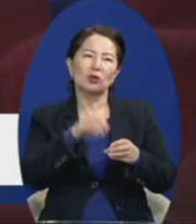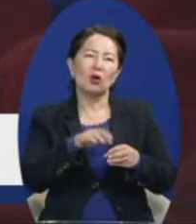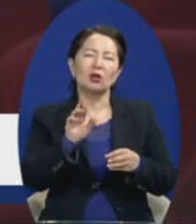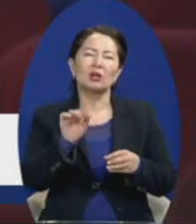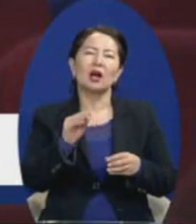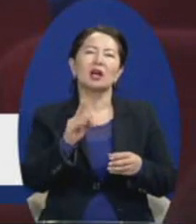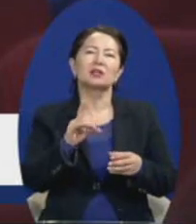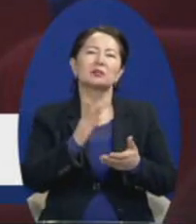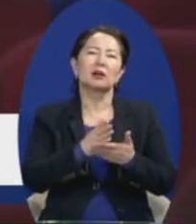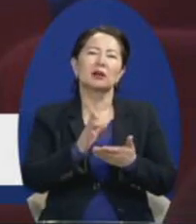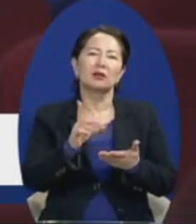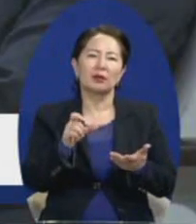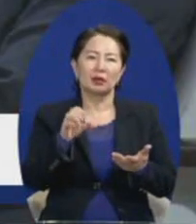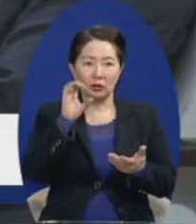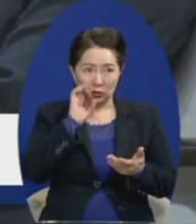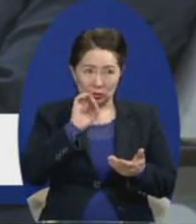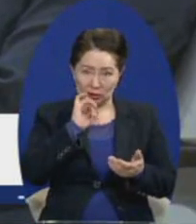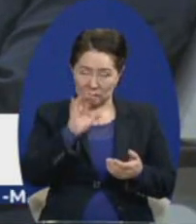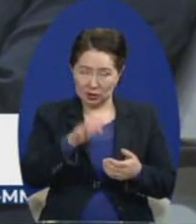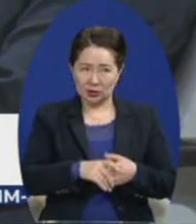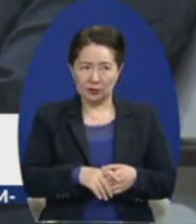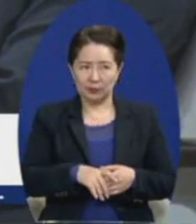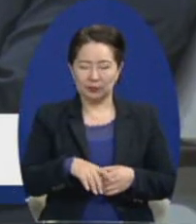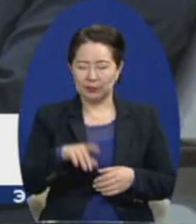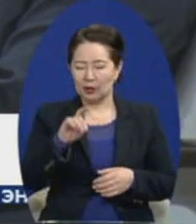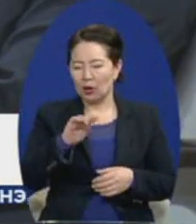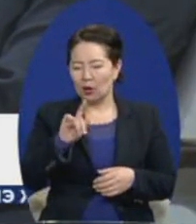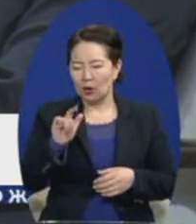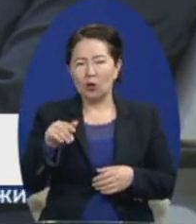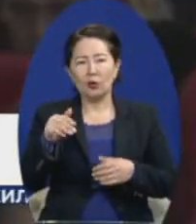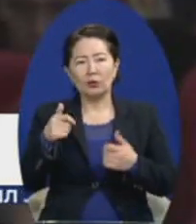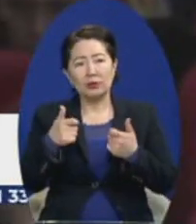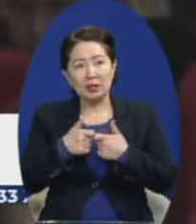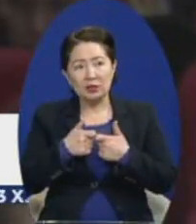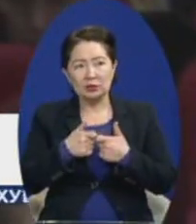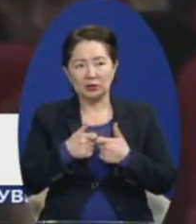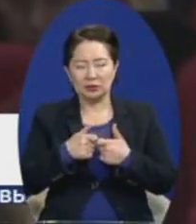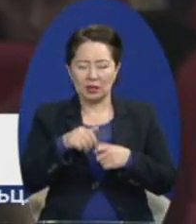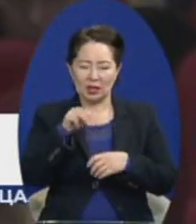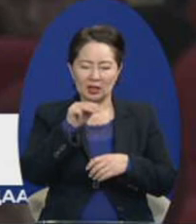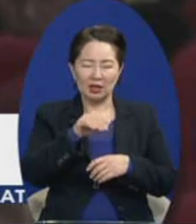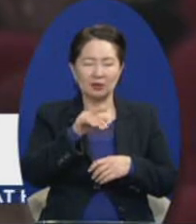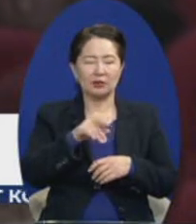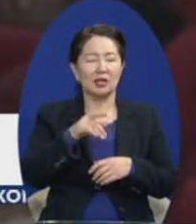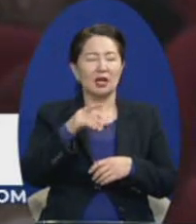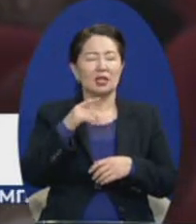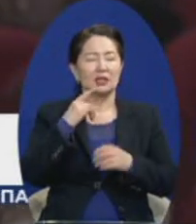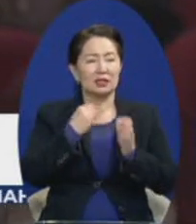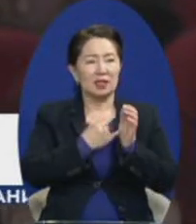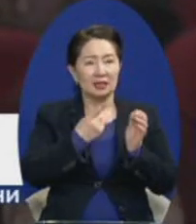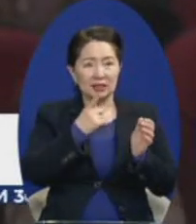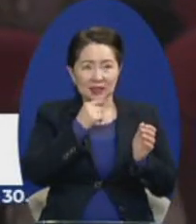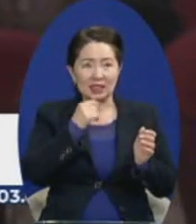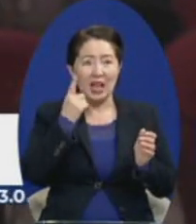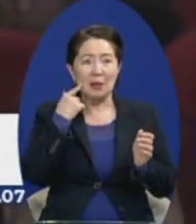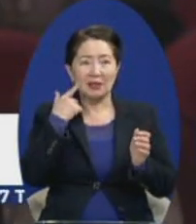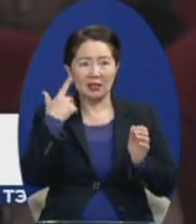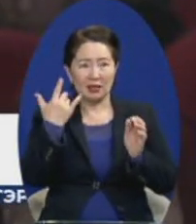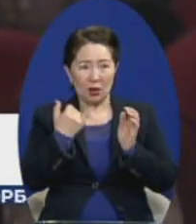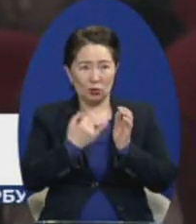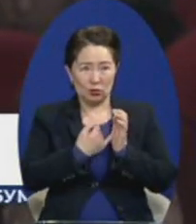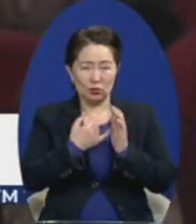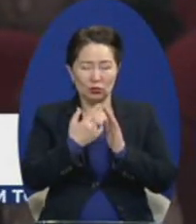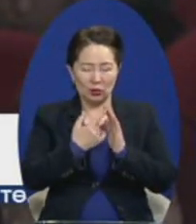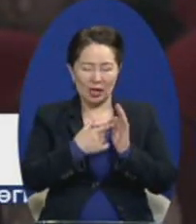вэ гэдгийг бас сонирхож байна. Нөгөө хувь төлөөлсөн тэтгэврийг 61 эмэгтэй 56 болгоод байна. Мөн сараар 3 сар